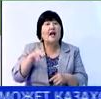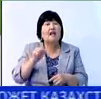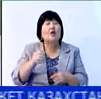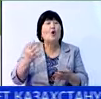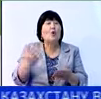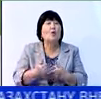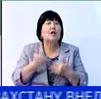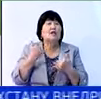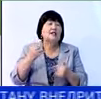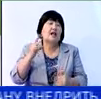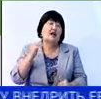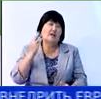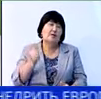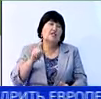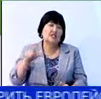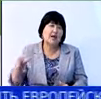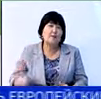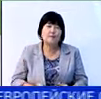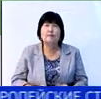Удача улыбнулась карамакшинцам.